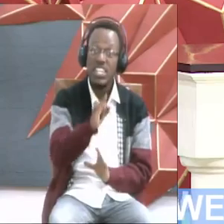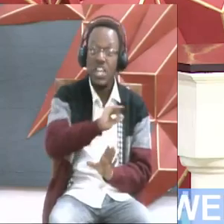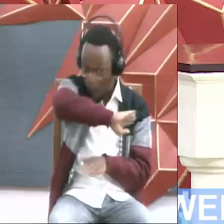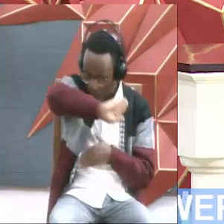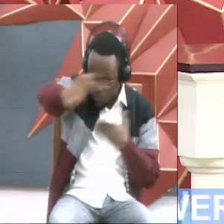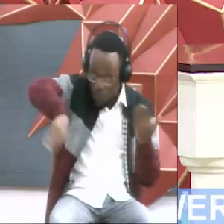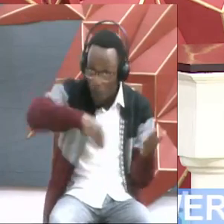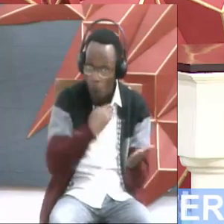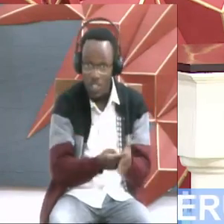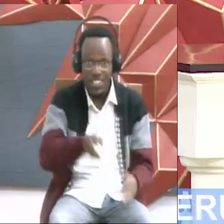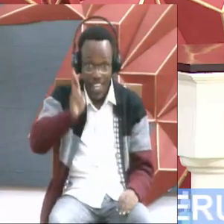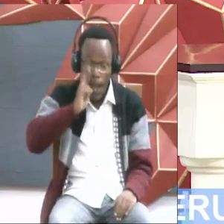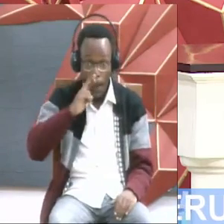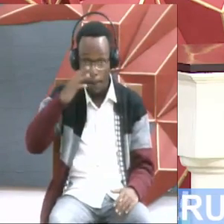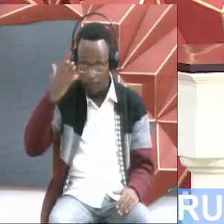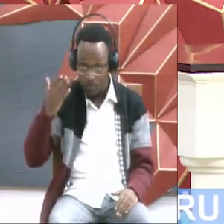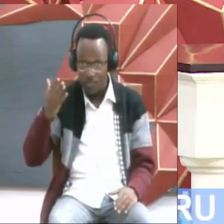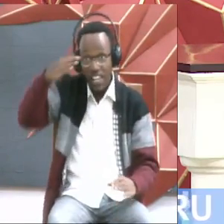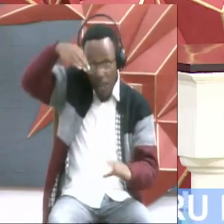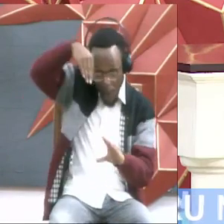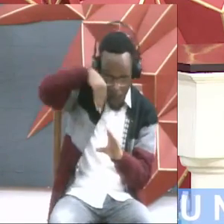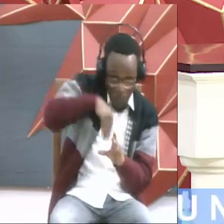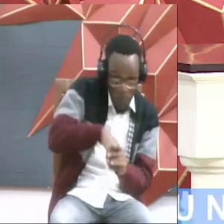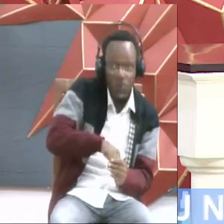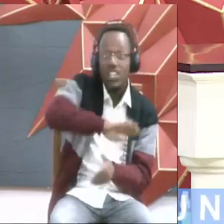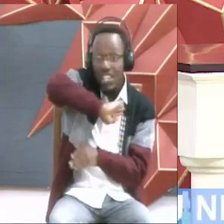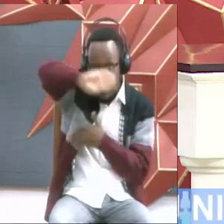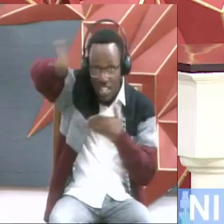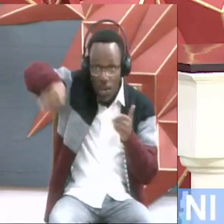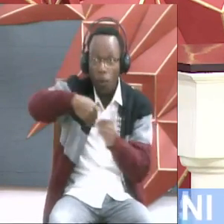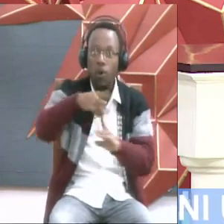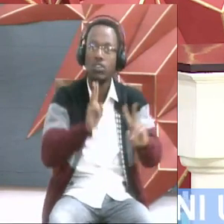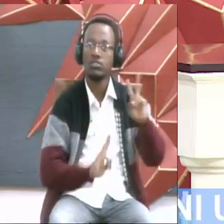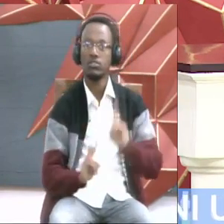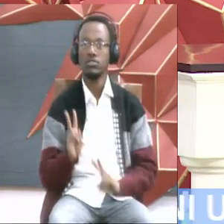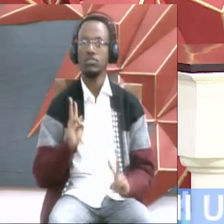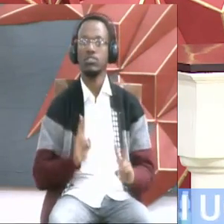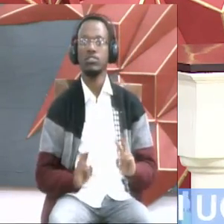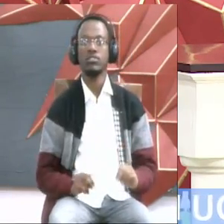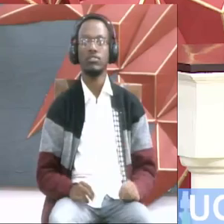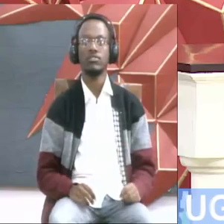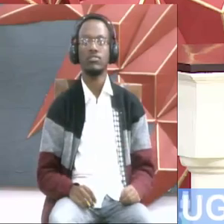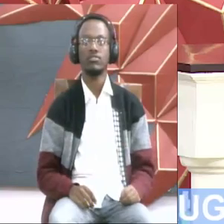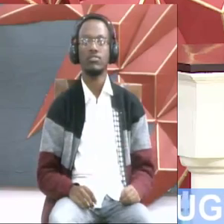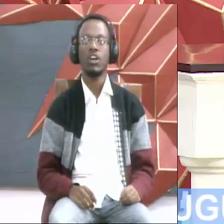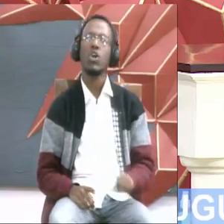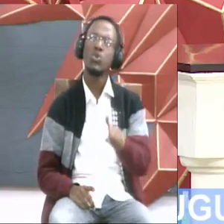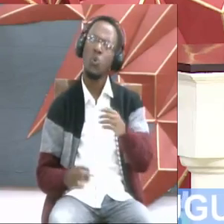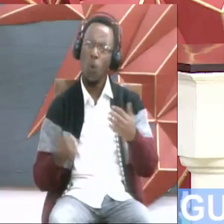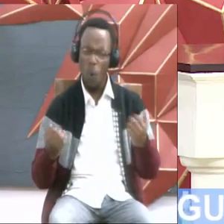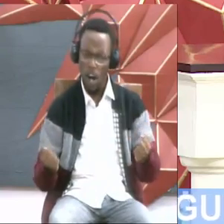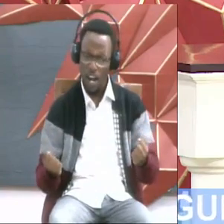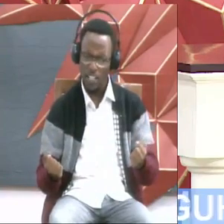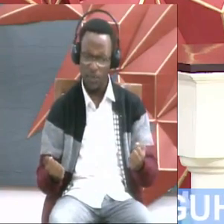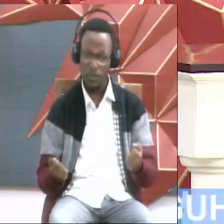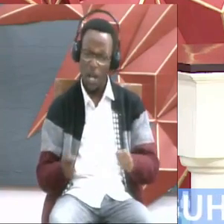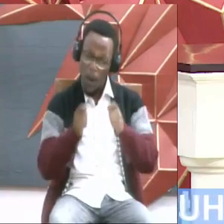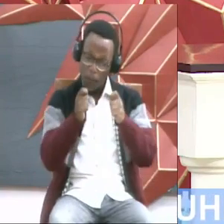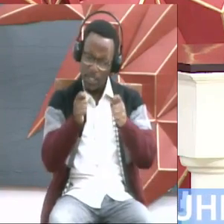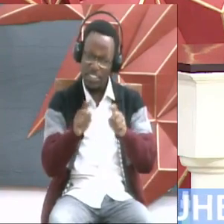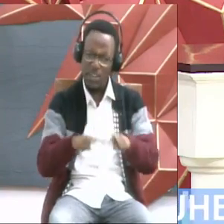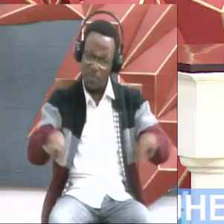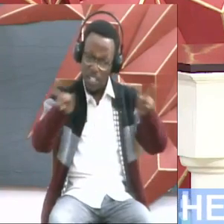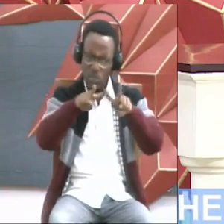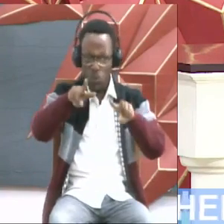Amen. Amen. Eske urashobora nawe guha agaciro buri mu frere na buri musere